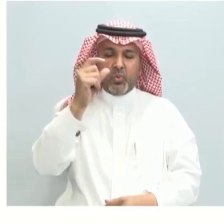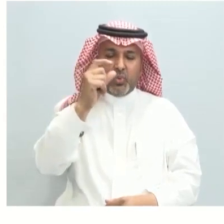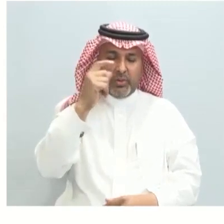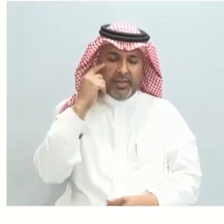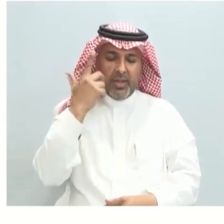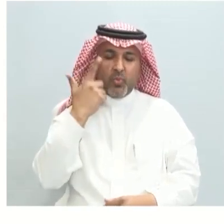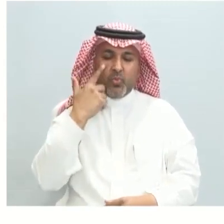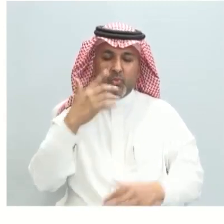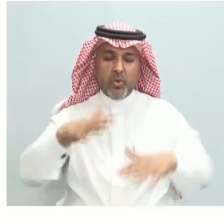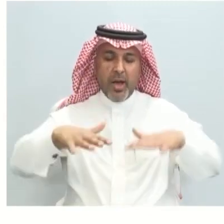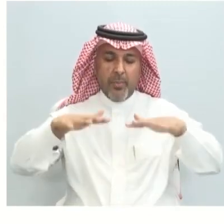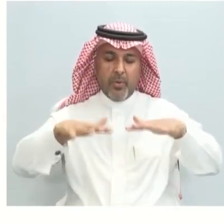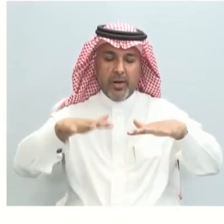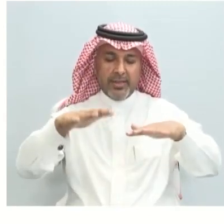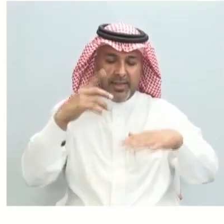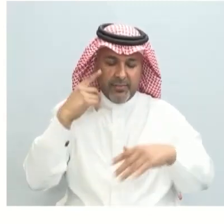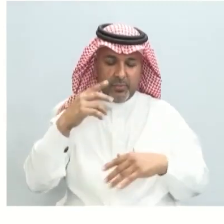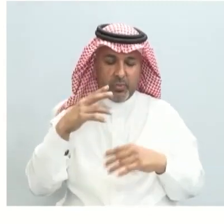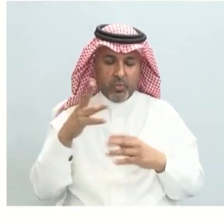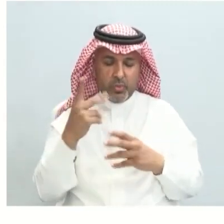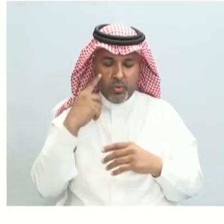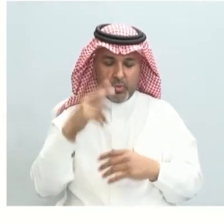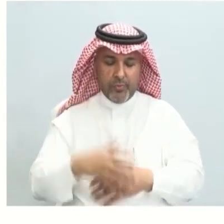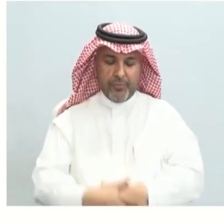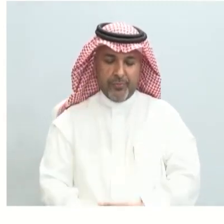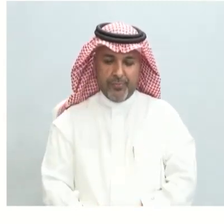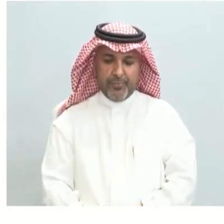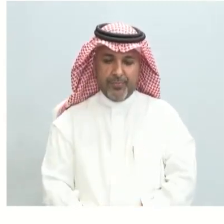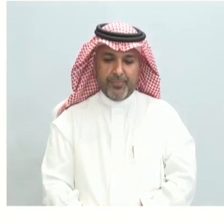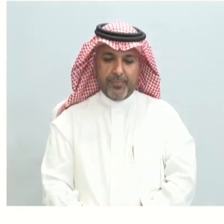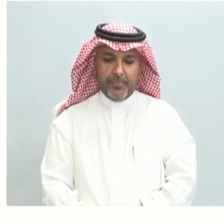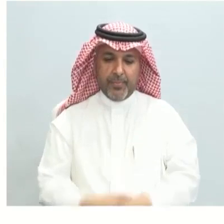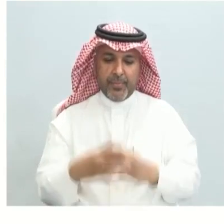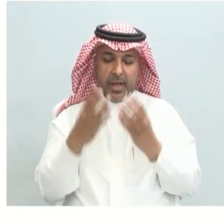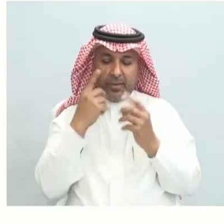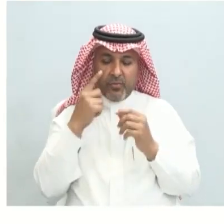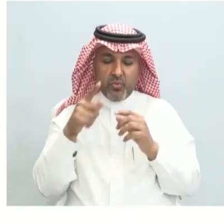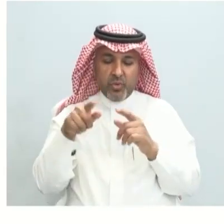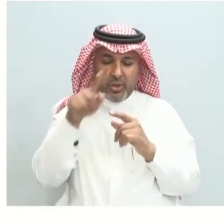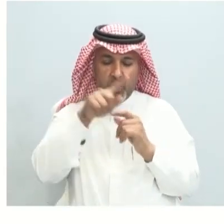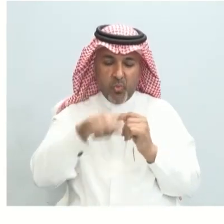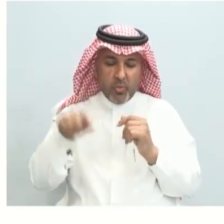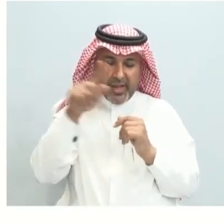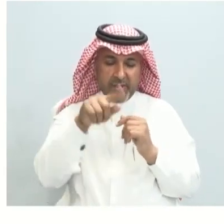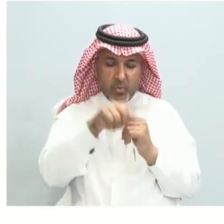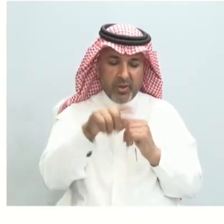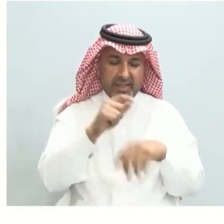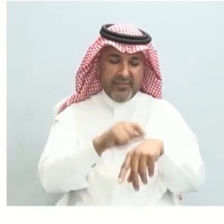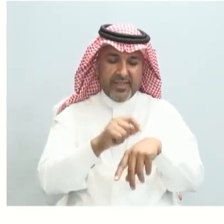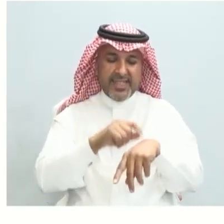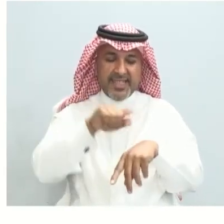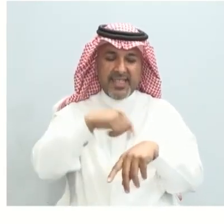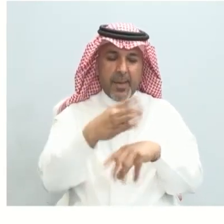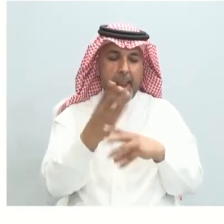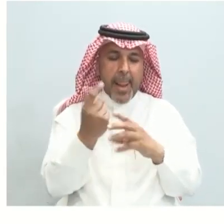يصف هذه الأمواج. والتردد ما هو تعريفه؟ هو عدد الدورات في وحدة من الزمن. إذاً